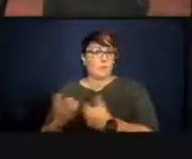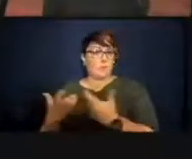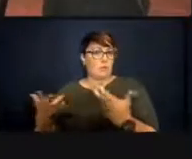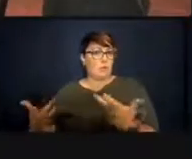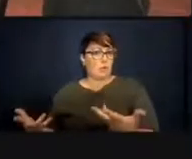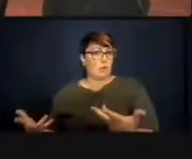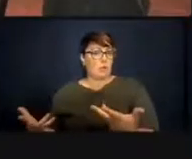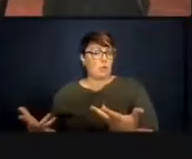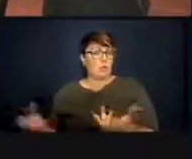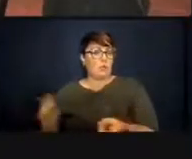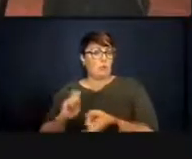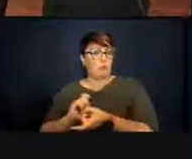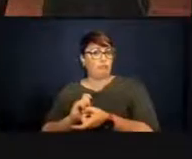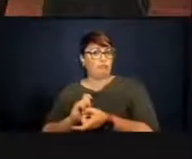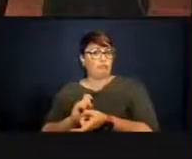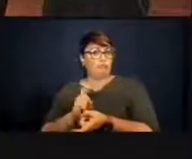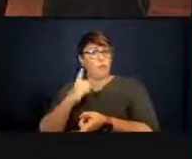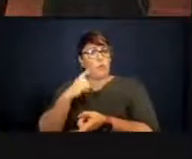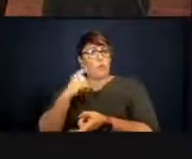baadaye.